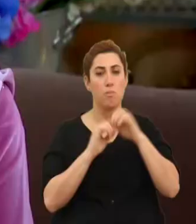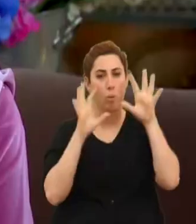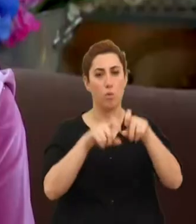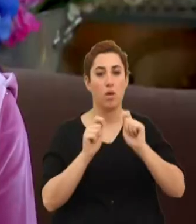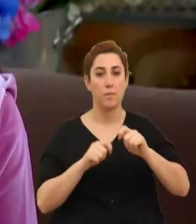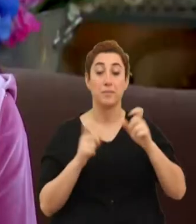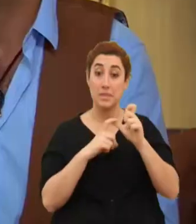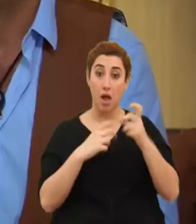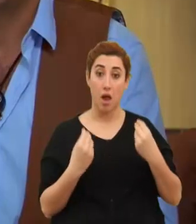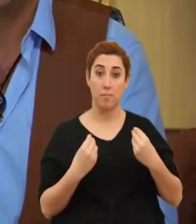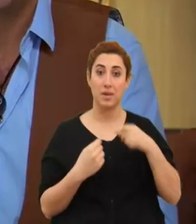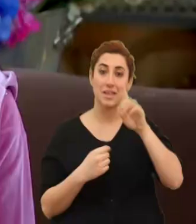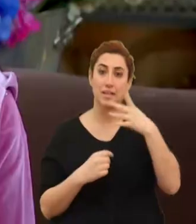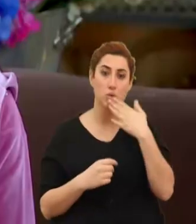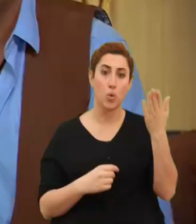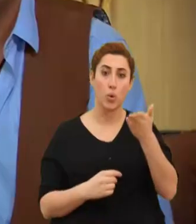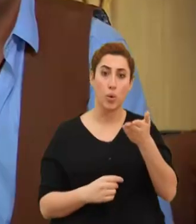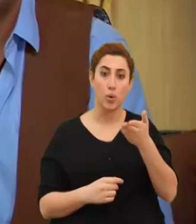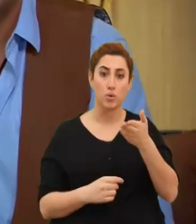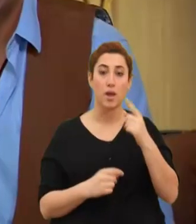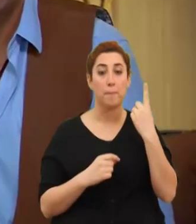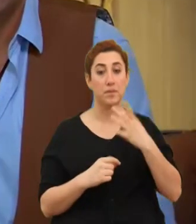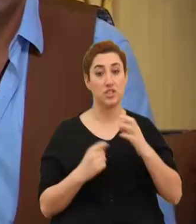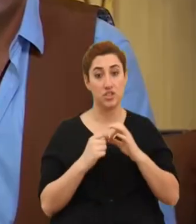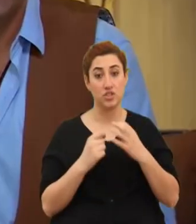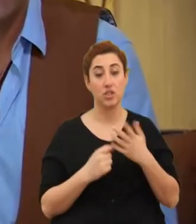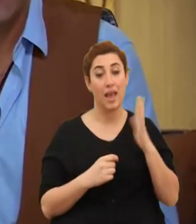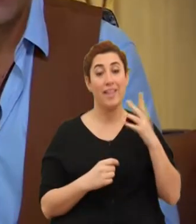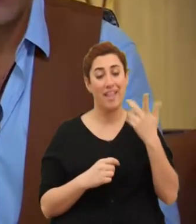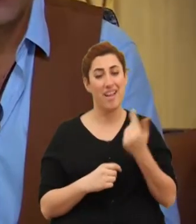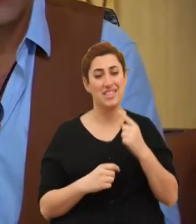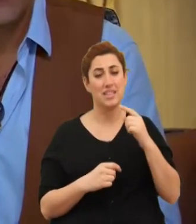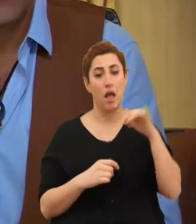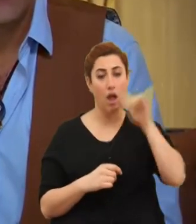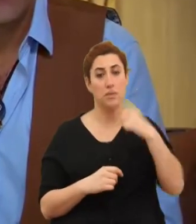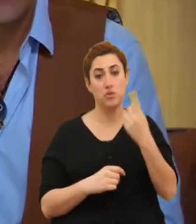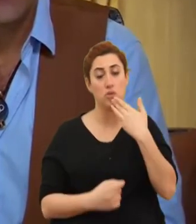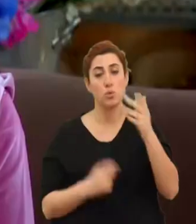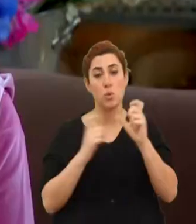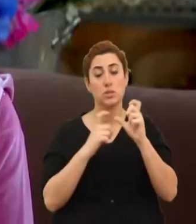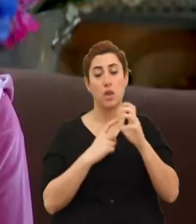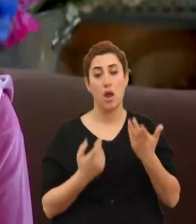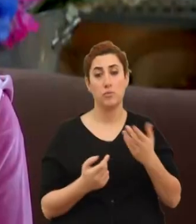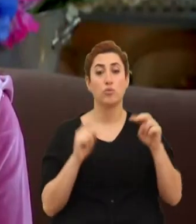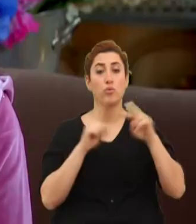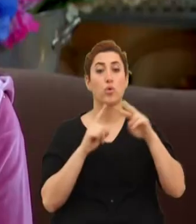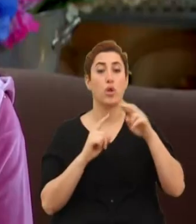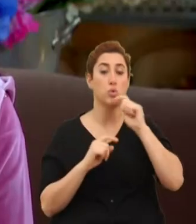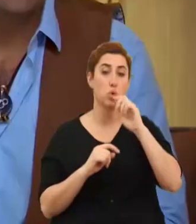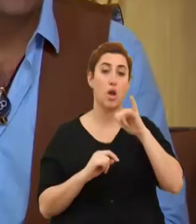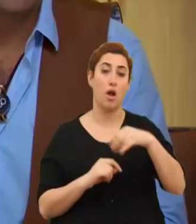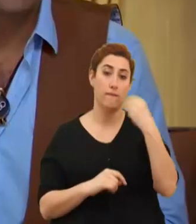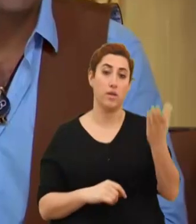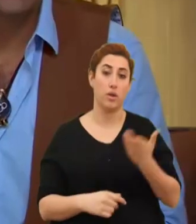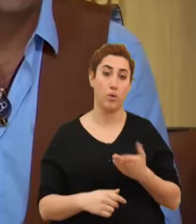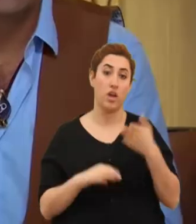dalarız. Sarp, ya sen ne söylüyorsun? Ya Biricik, ya en azından adil bir şey söylüyor Sarpişkom. Nurhan'a söz hakkı